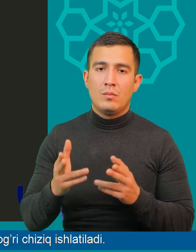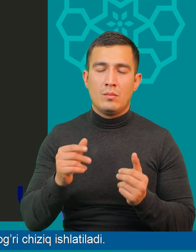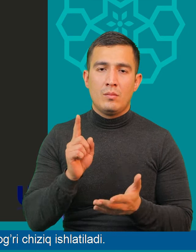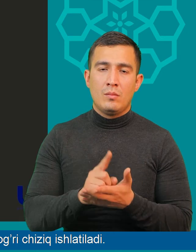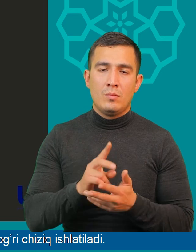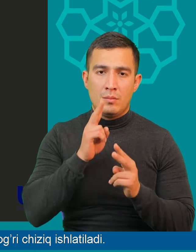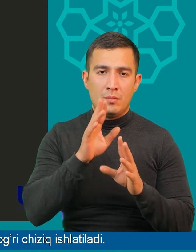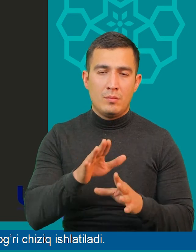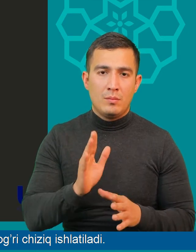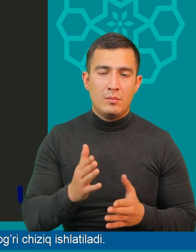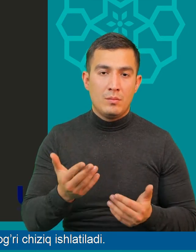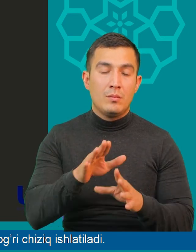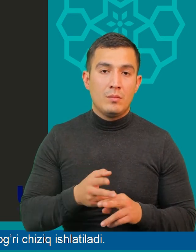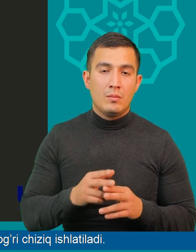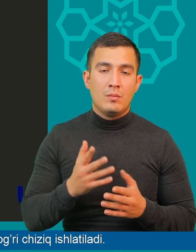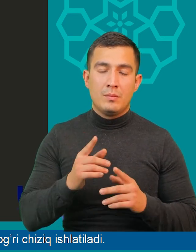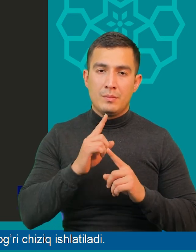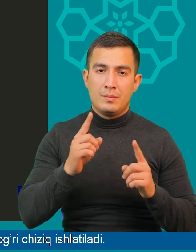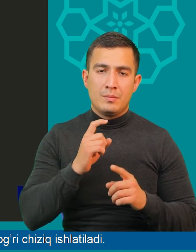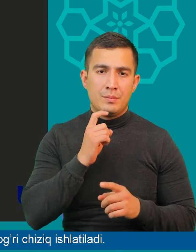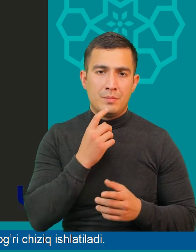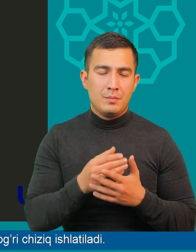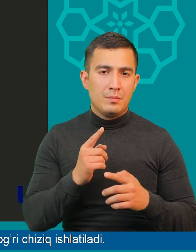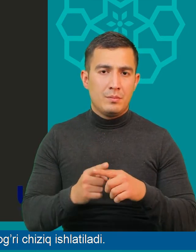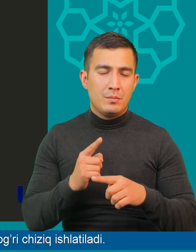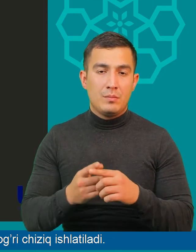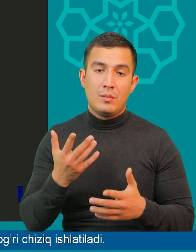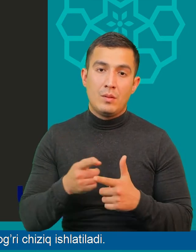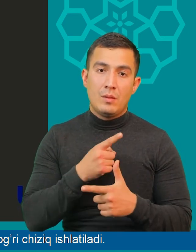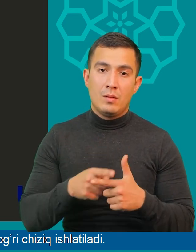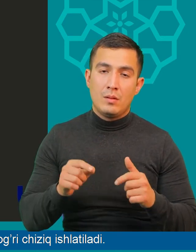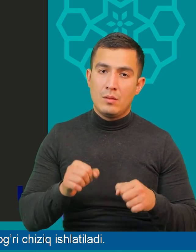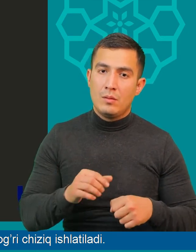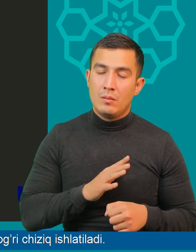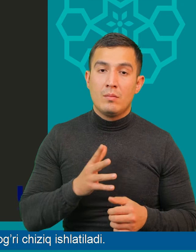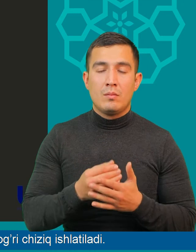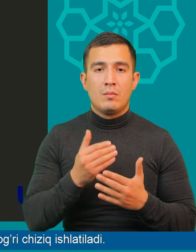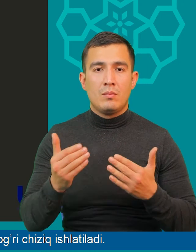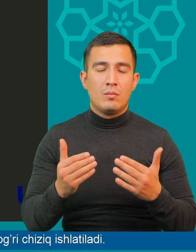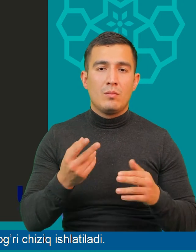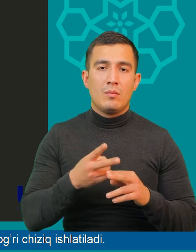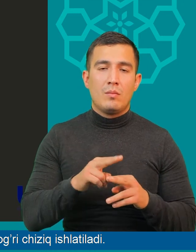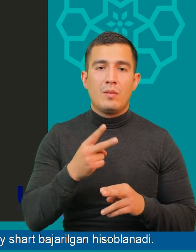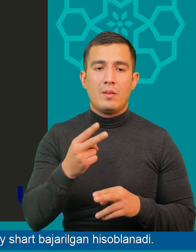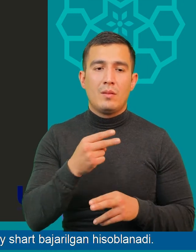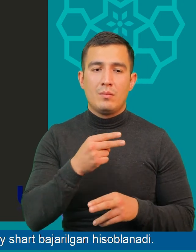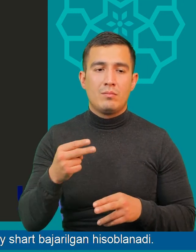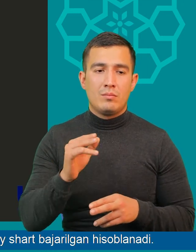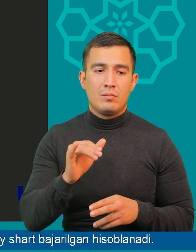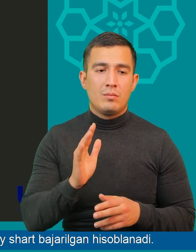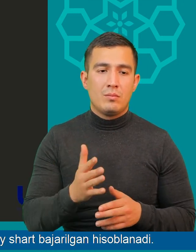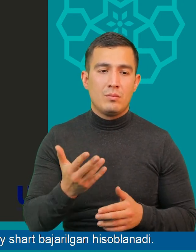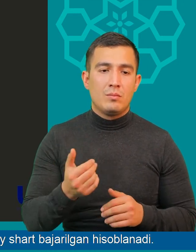hisoblanadi. Mantiqiy qo'shish amali bu yoki deb ataladi va bunda ikkita to'g'ri chiziq ishlatiladi. Bu